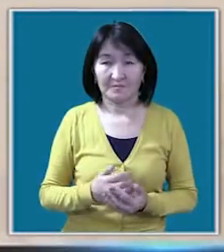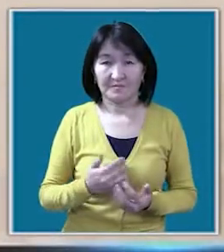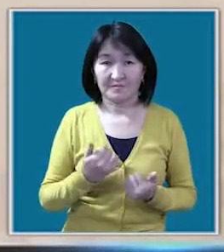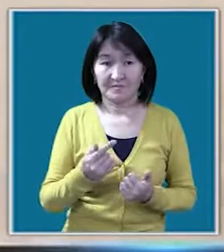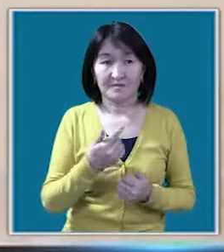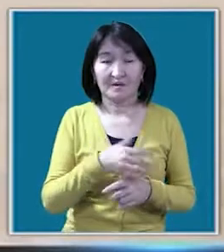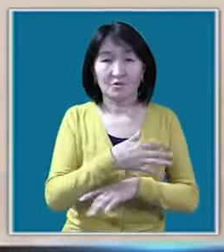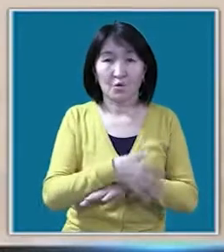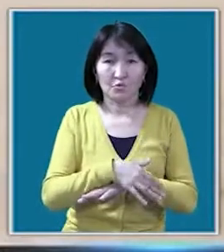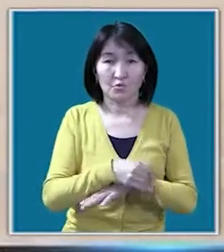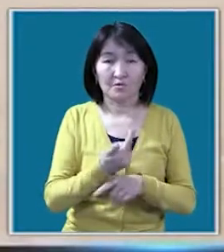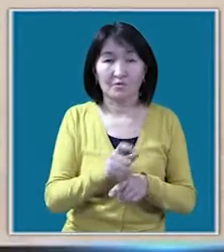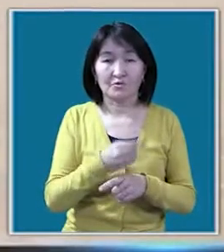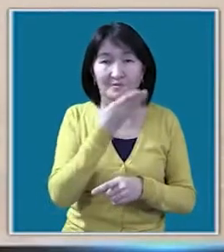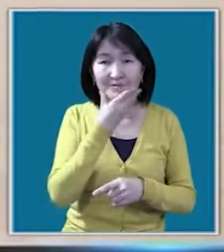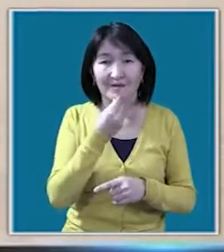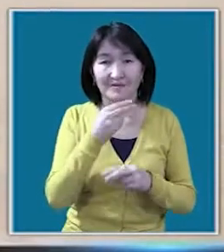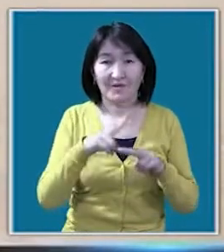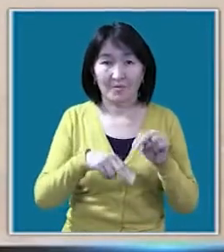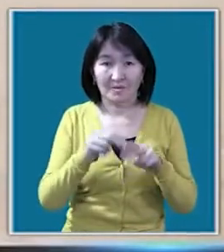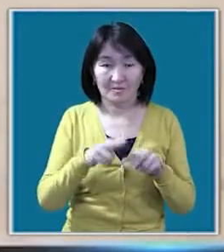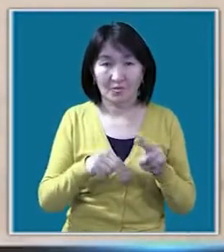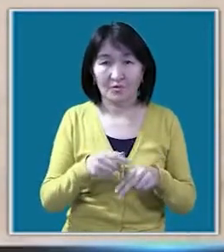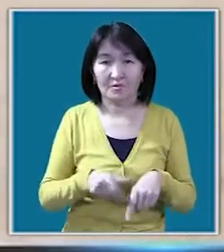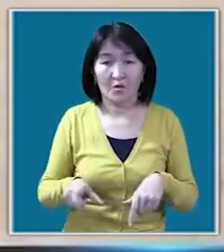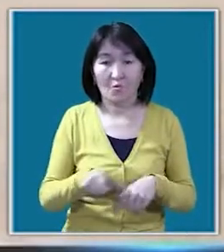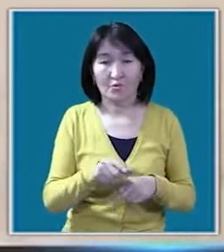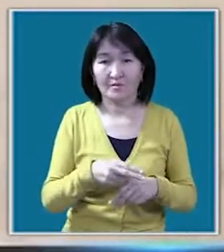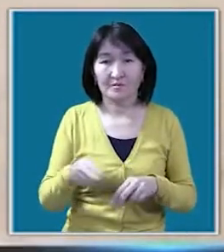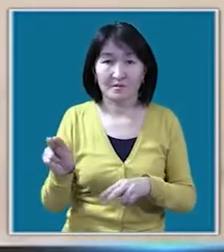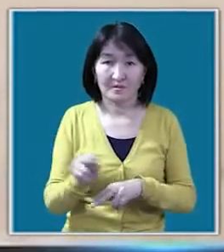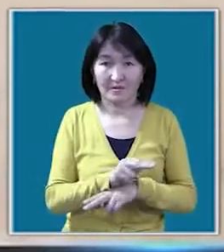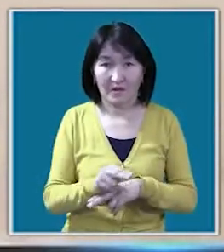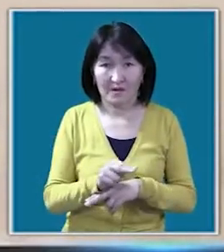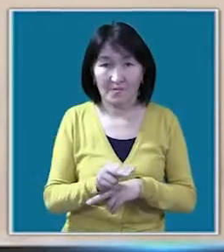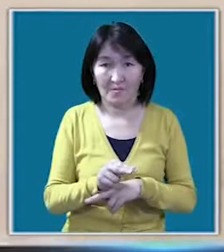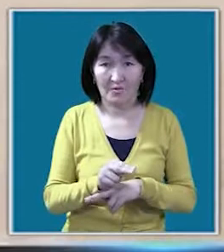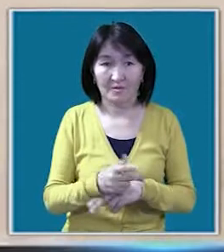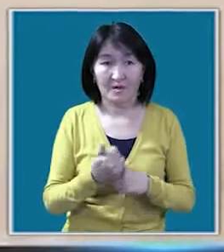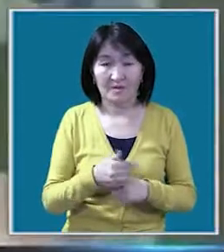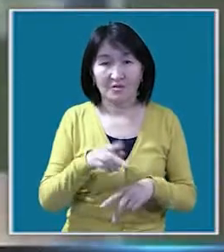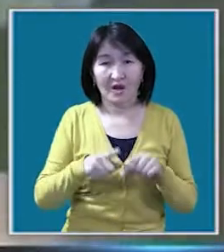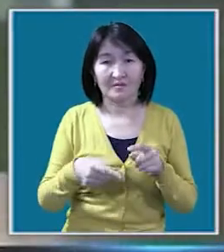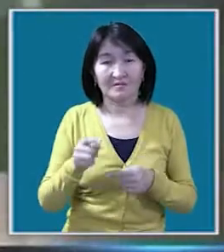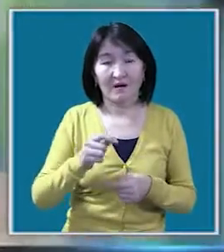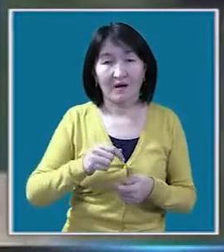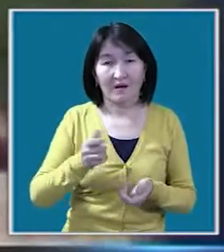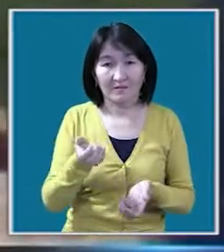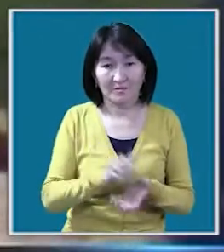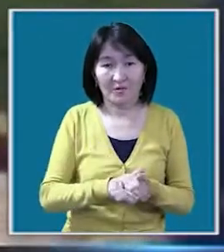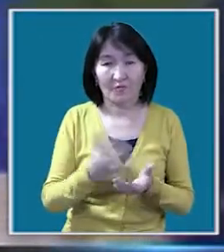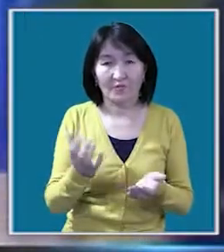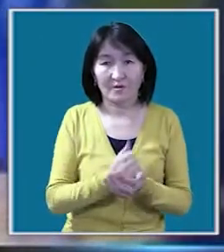Көшеде әдемі ғимараттар көбейіп жатыр. Жолдар жөнделе бастады. Жақын таныстарым жақсы жұмыста тауып жатыр. Жалпы